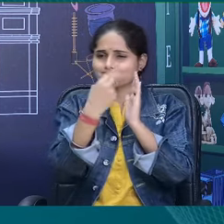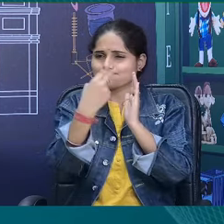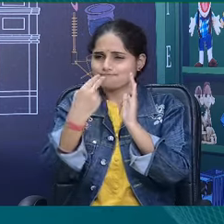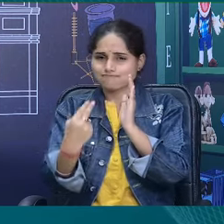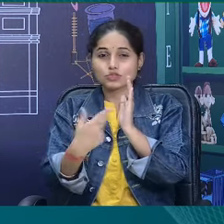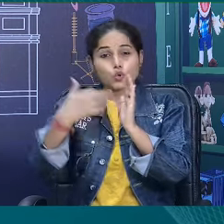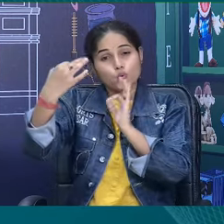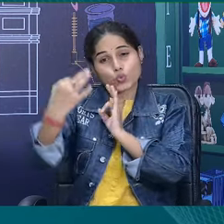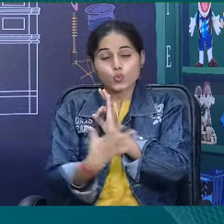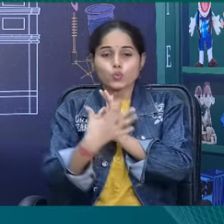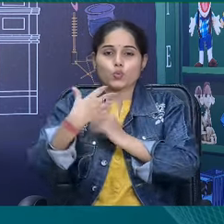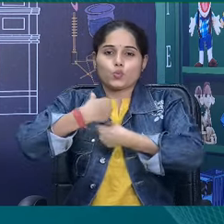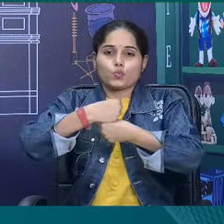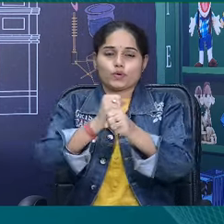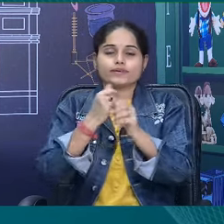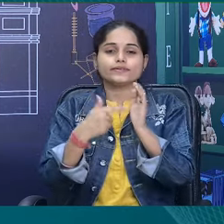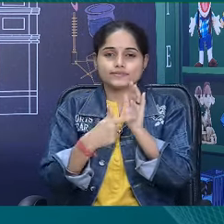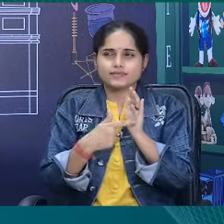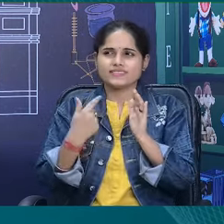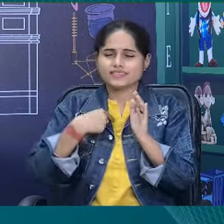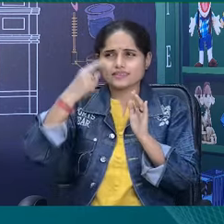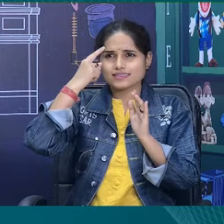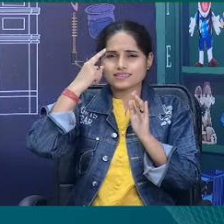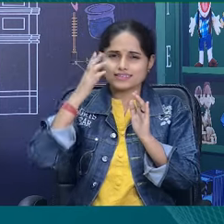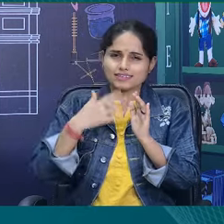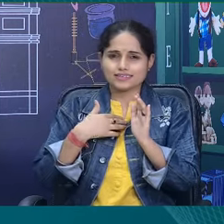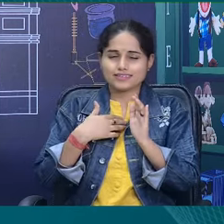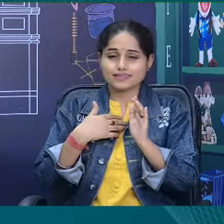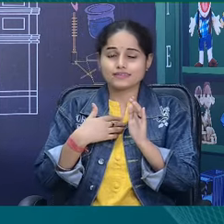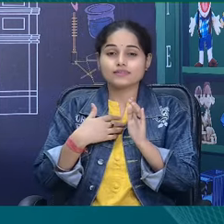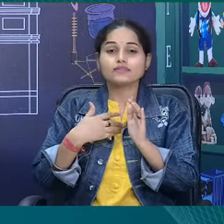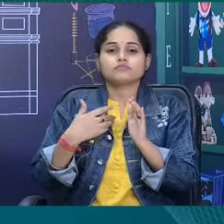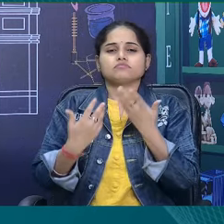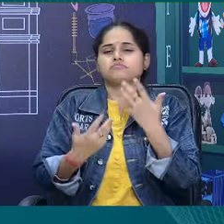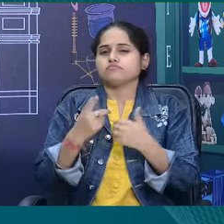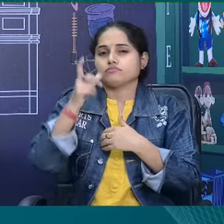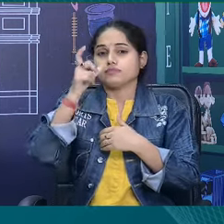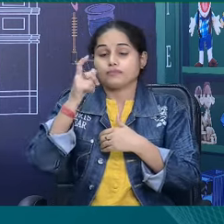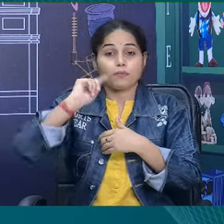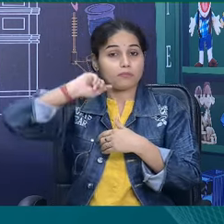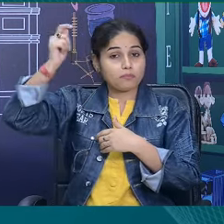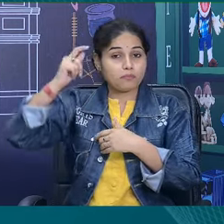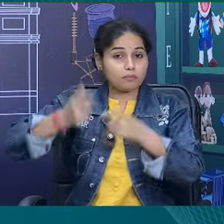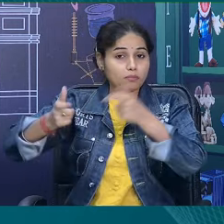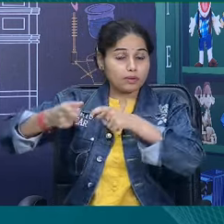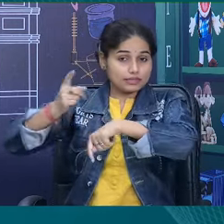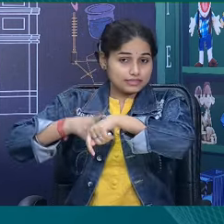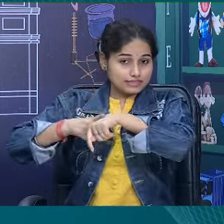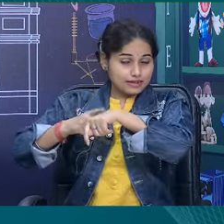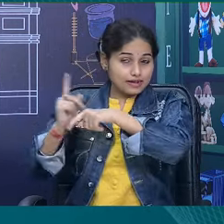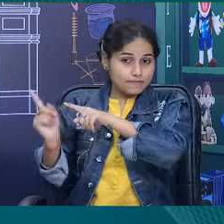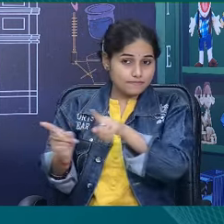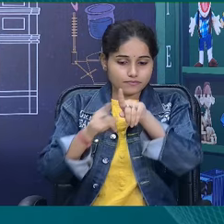क्रिएट समथिंग न्यू सो मैं जो जितना जान पाई हूं अभी तक सर मुझे लगता है कि ब्रिटिश टाइम से लेकर के आज के